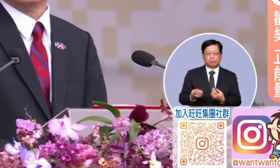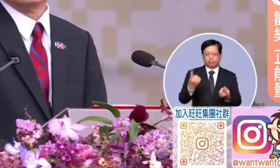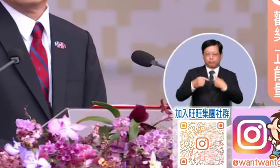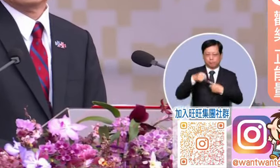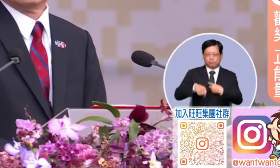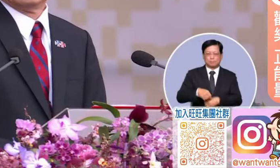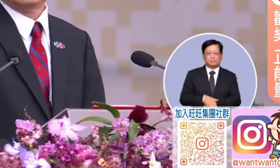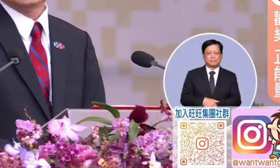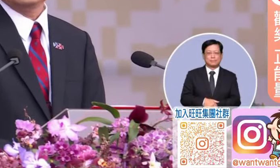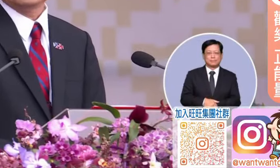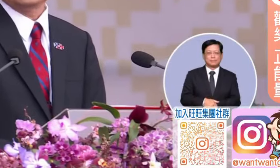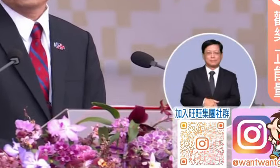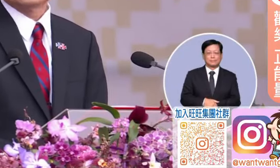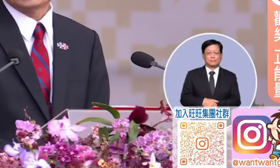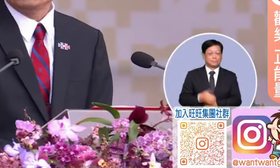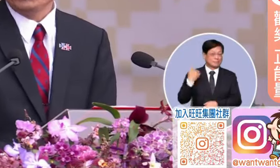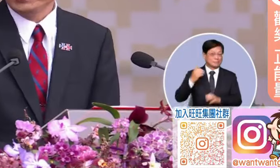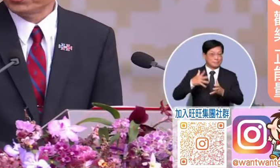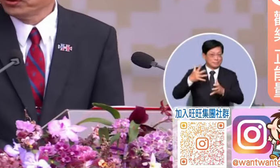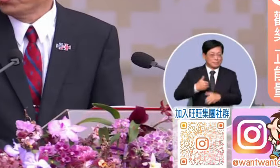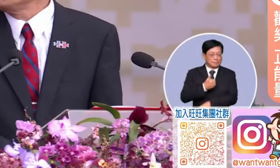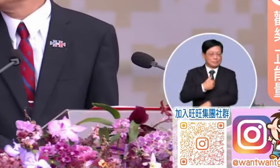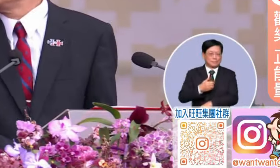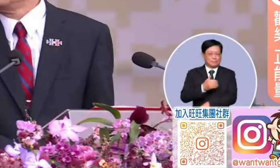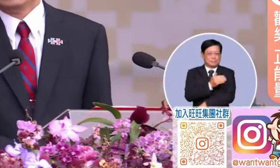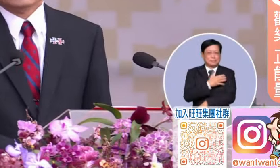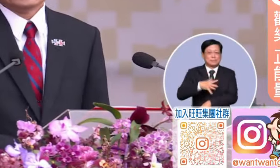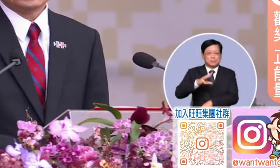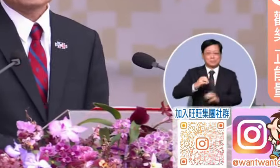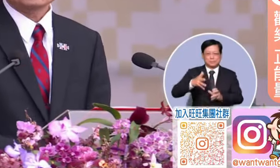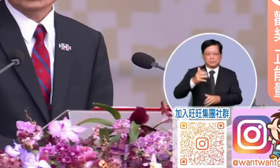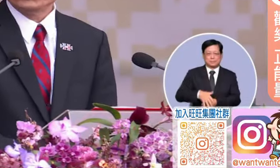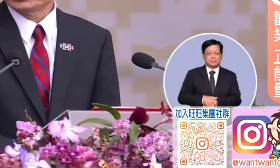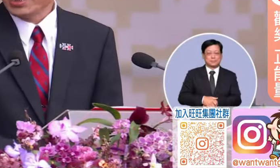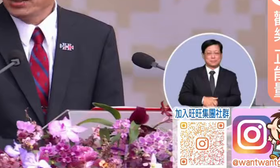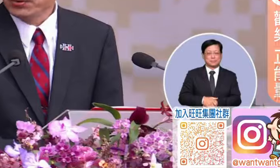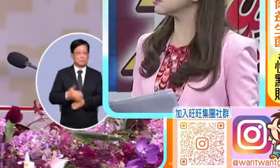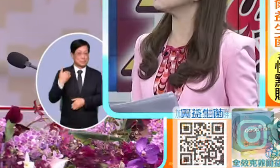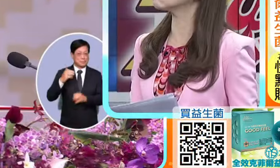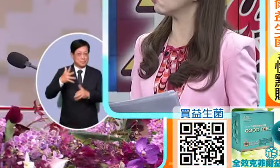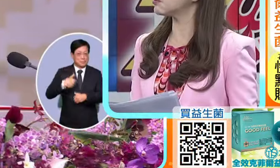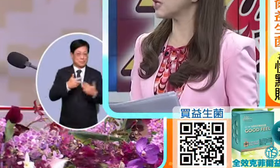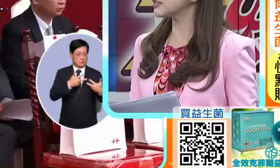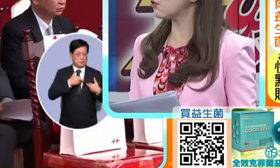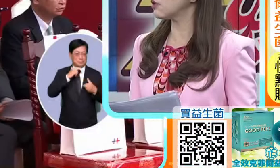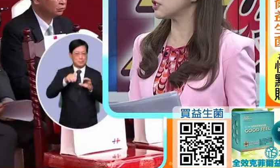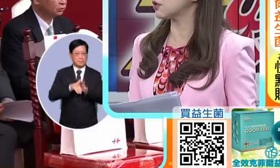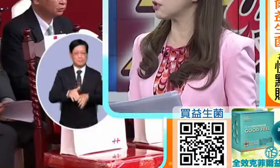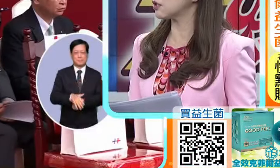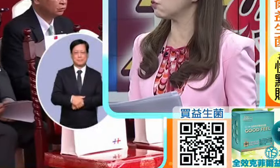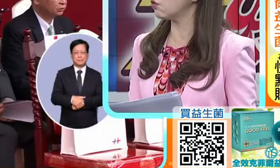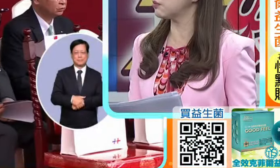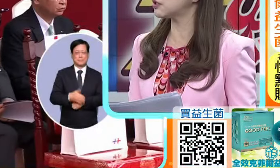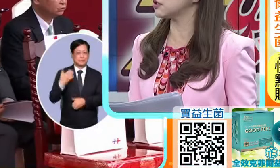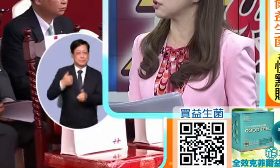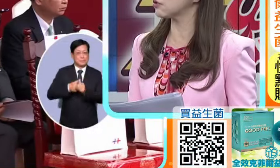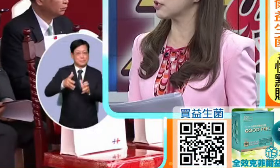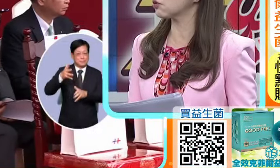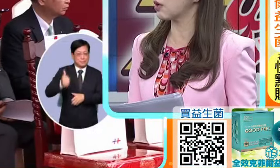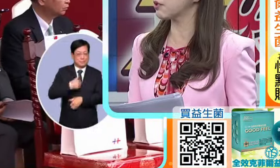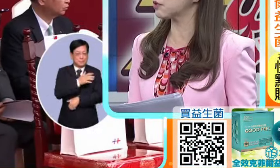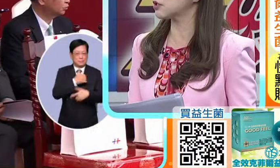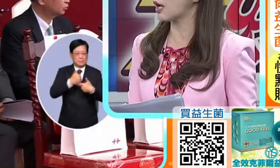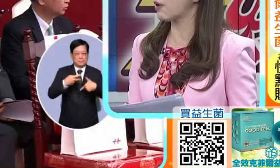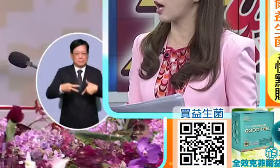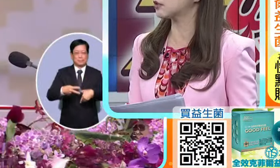家感觉就不是这样啊，他在练那些， 你说包容心，他也说我们大家无论喜欢称呼我们自己的国家